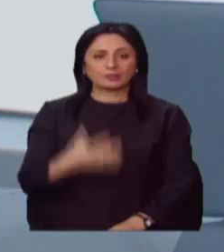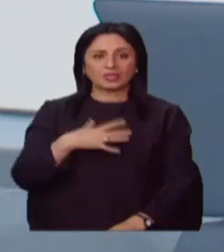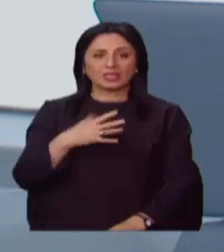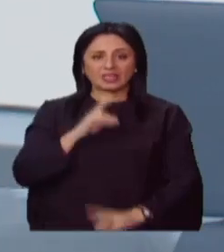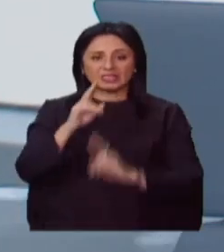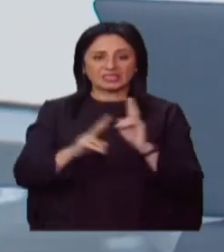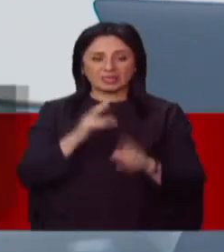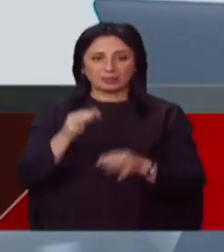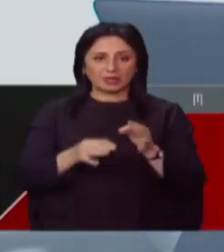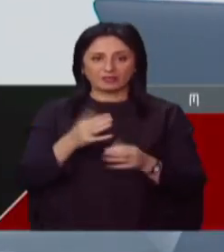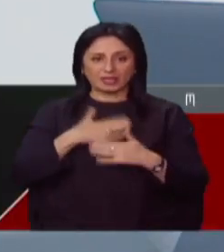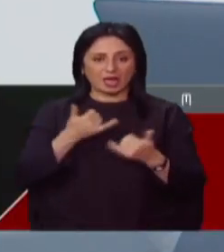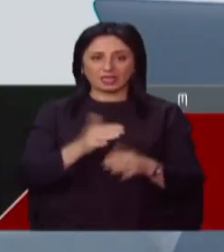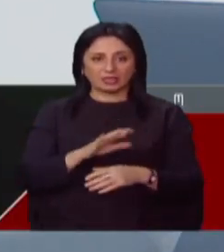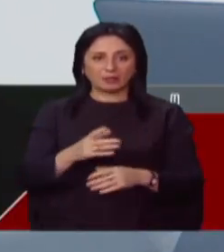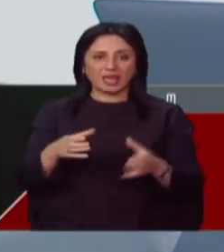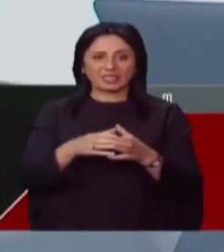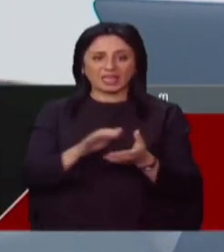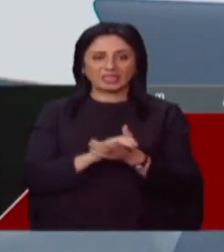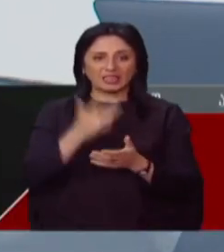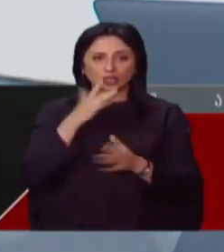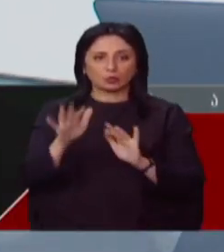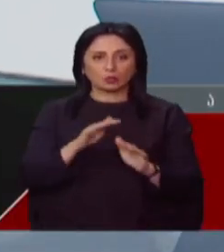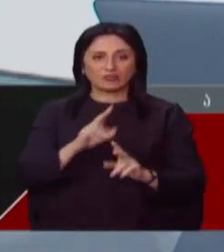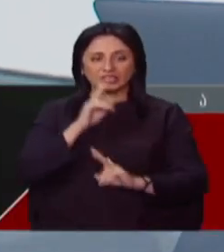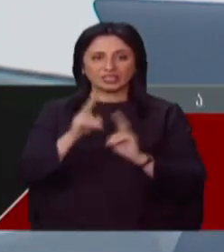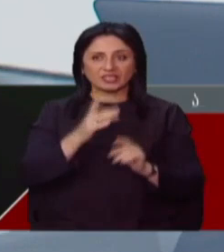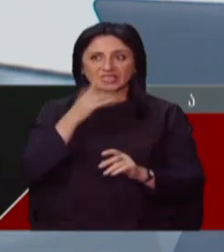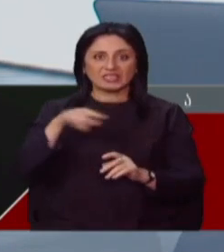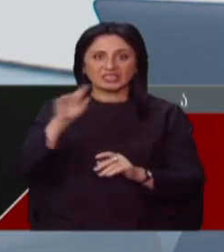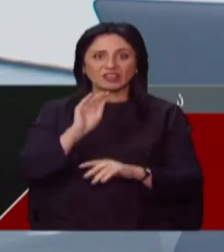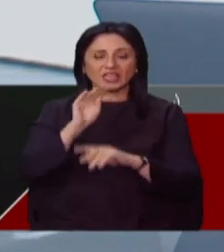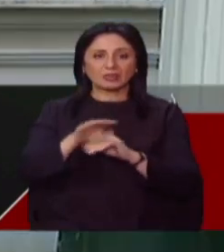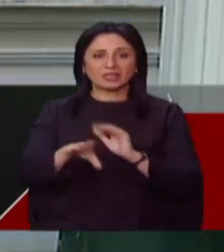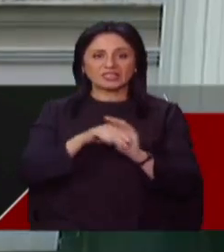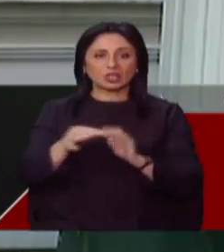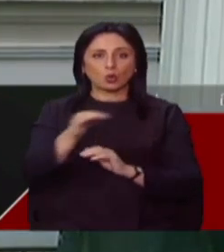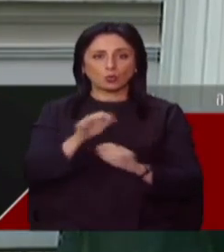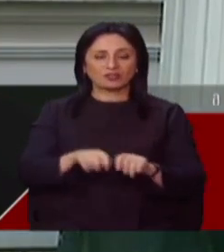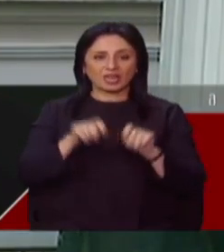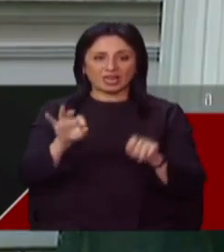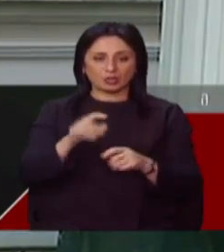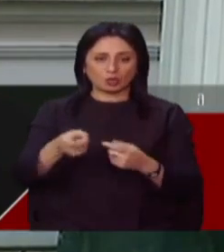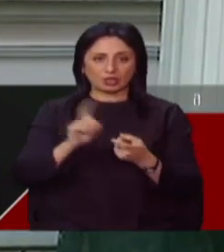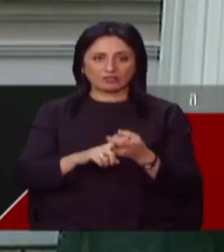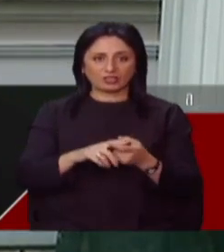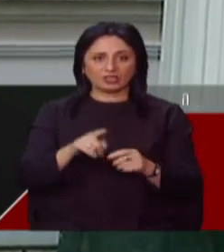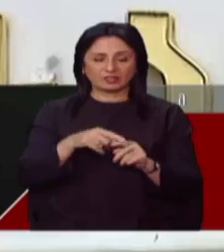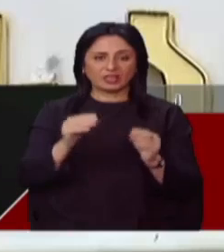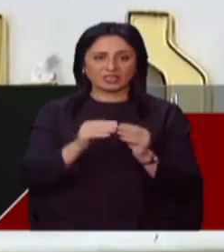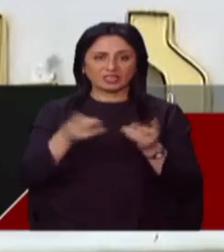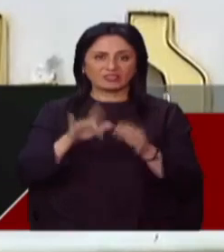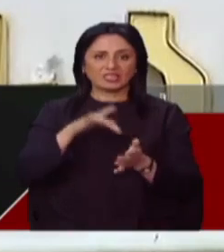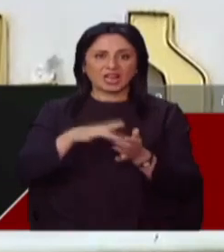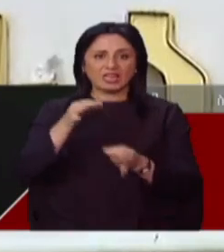თბილისის სააპელაციო სასამართლო მარ დააკმაყოფილა ერთიანობა ნაციონალური მოძრაობის სარჩელი საზღვარგარეთ დამატებითი საარჩევნო უბნების გახსნასთან დაკავშირებით და უცვლელად დატოვა